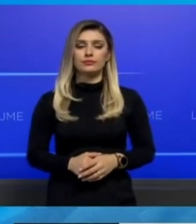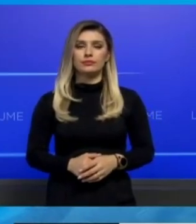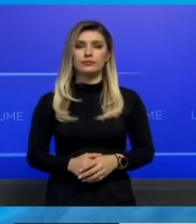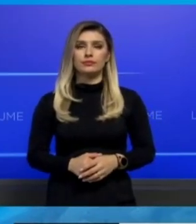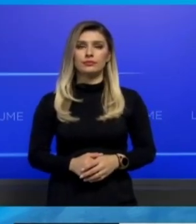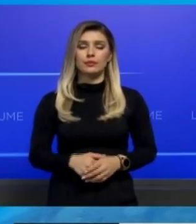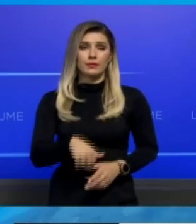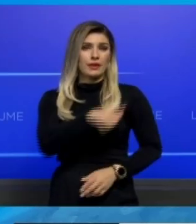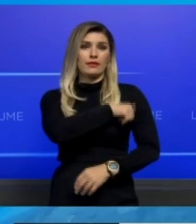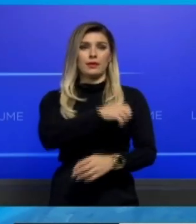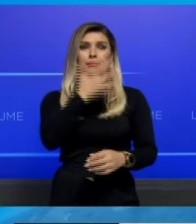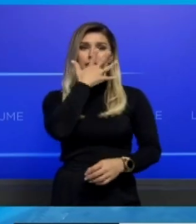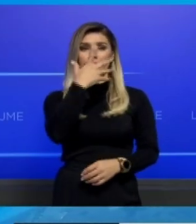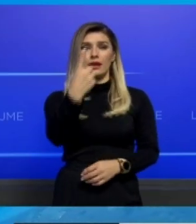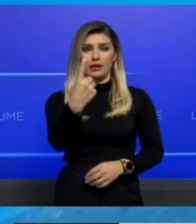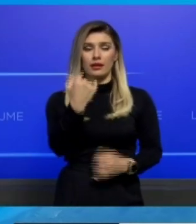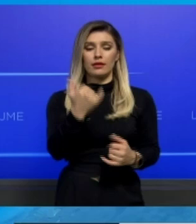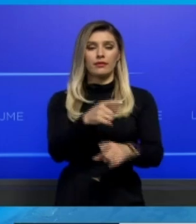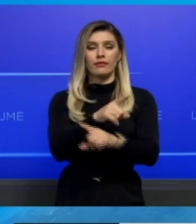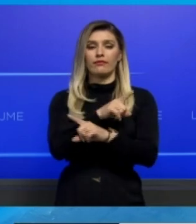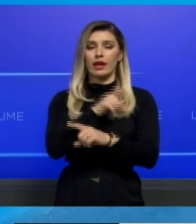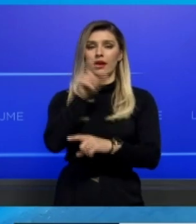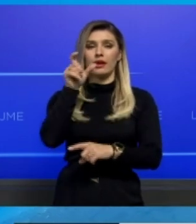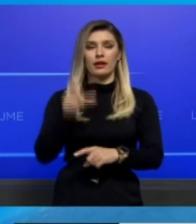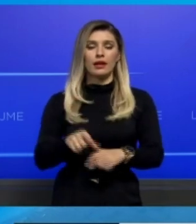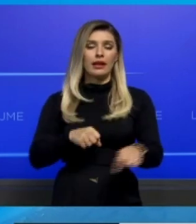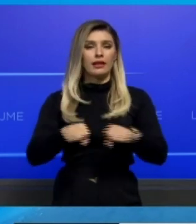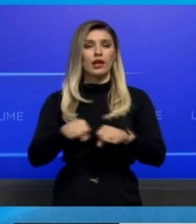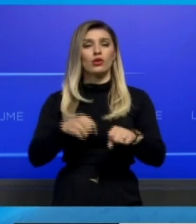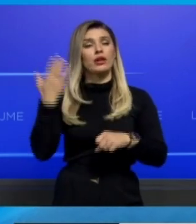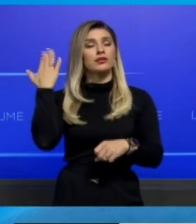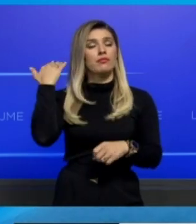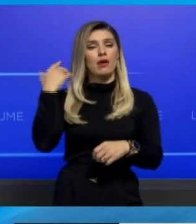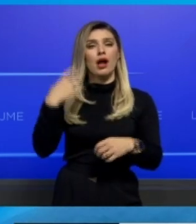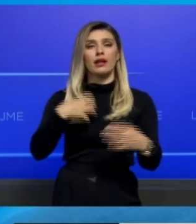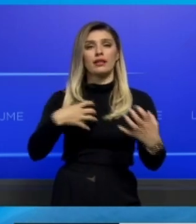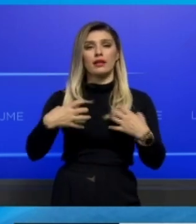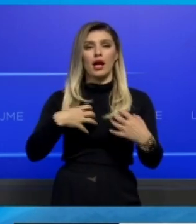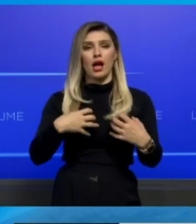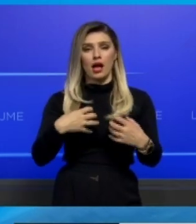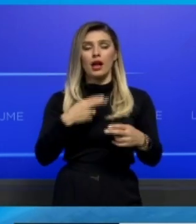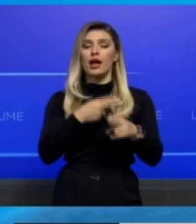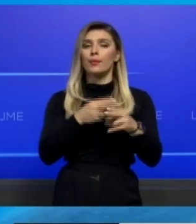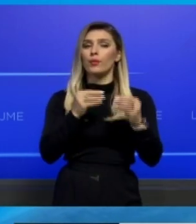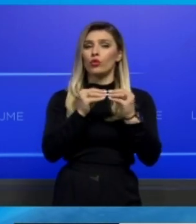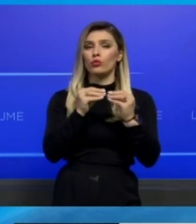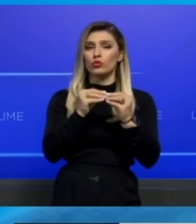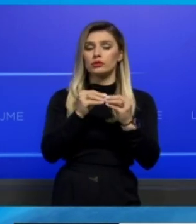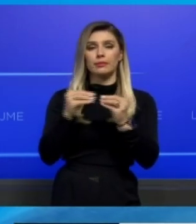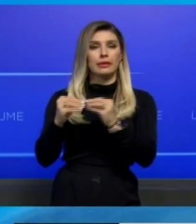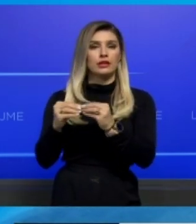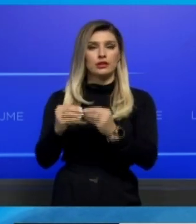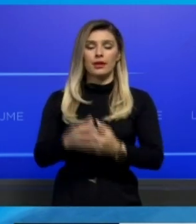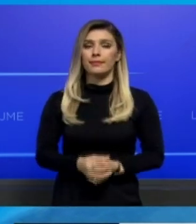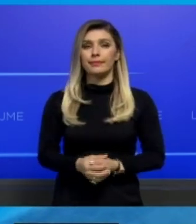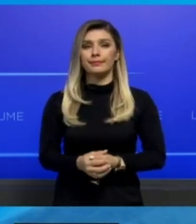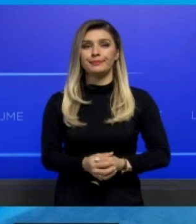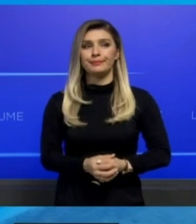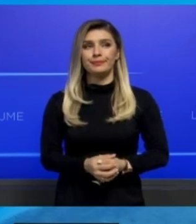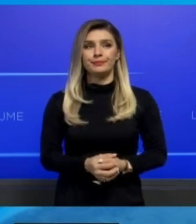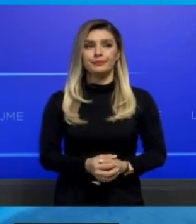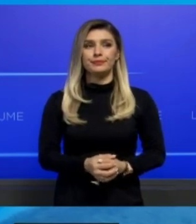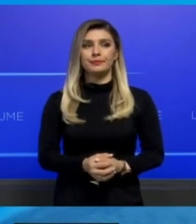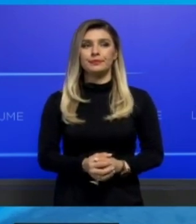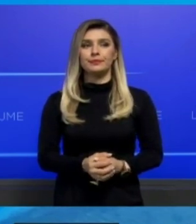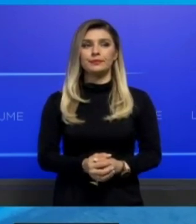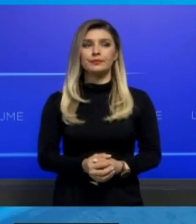Në moshën 51 vjeçare ka vdekur ish drejtoresha e teatrit kombëtar, regjisorja Gurbuqe Berisha.